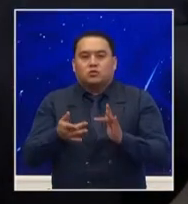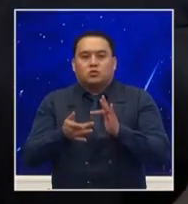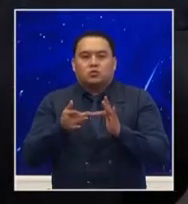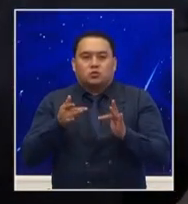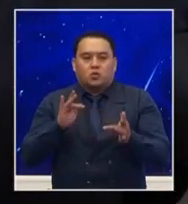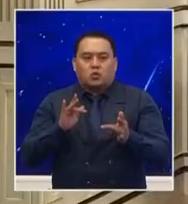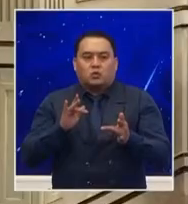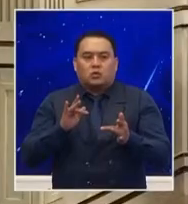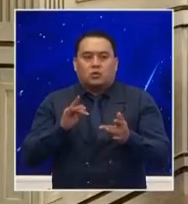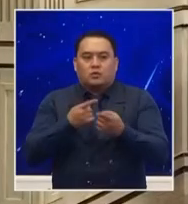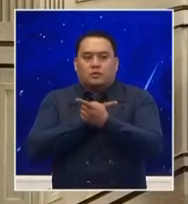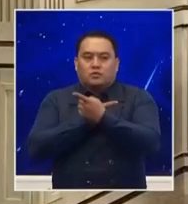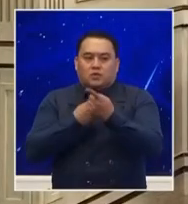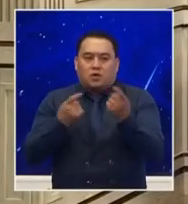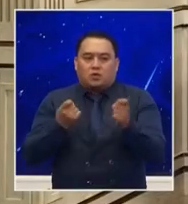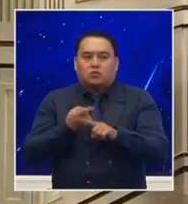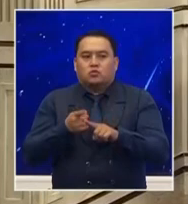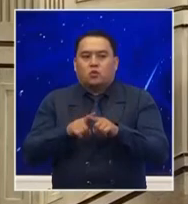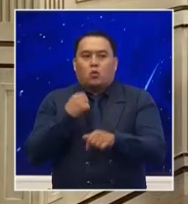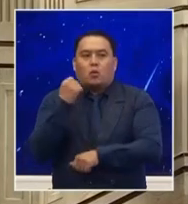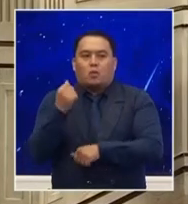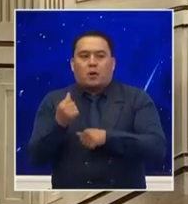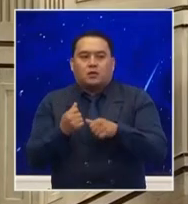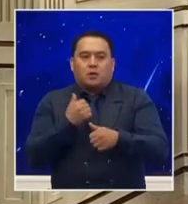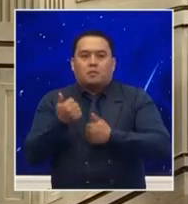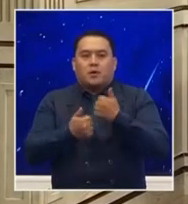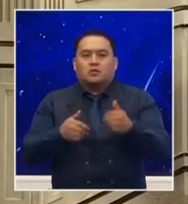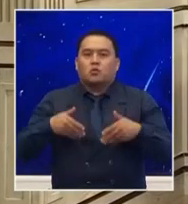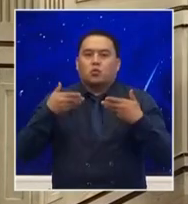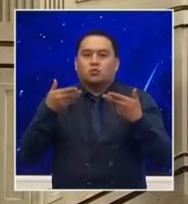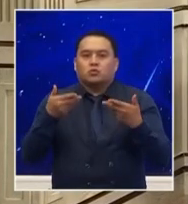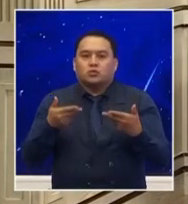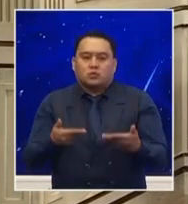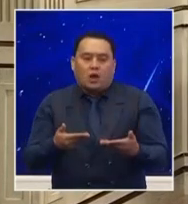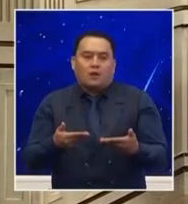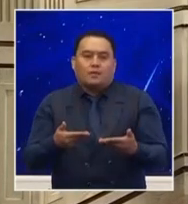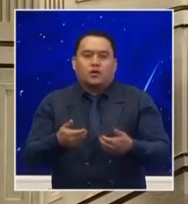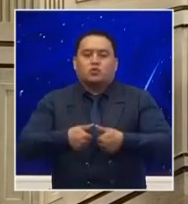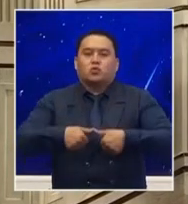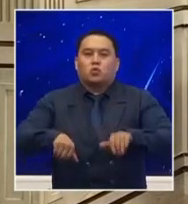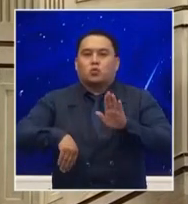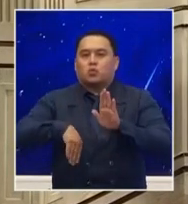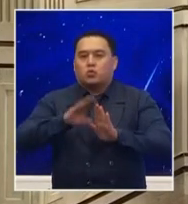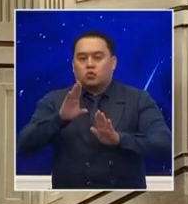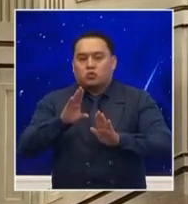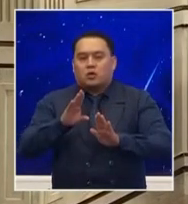пост ретінде жазып жарияладым. Сол материалымды осы байқауға ұсындым. Қазылар алқасы үздік деп